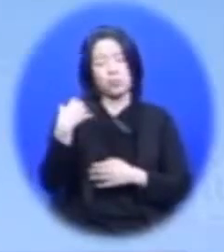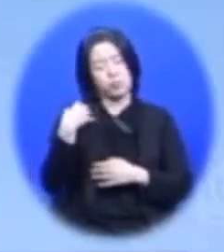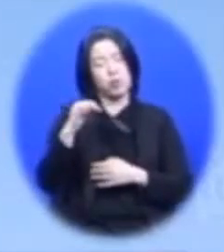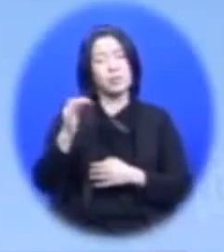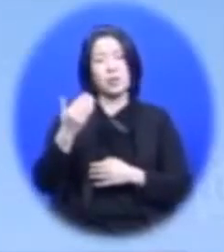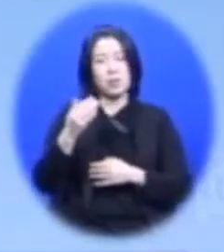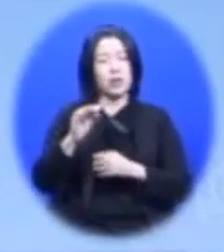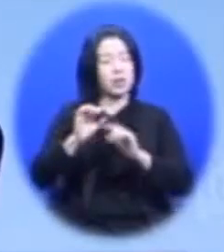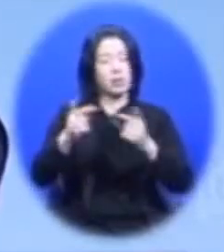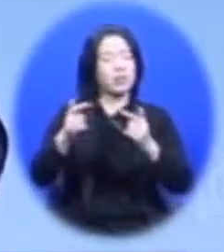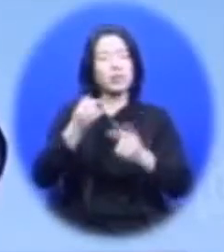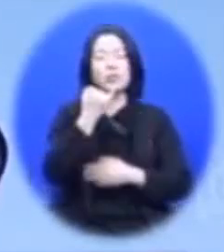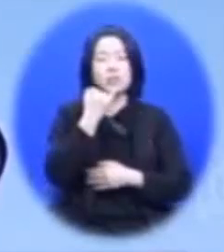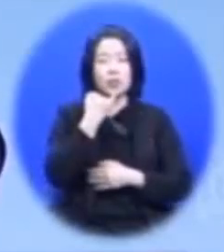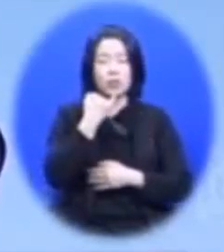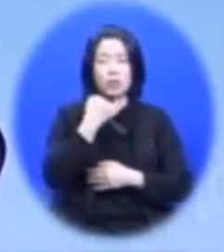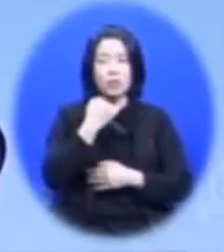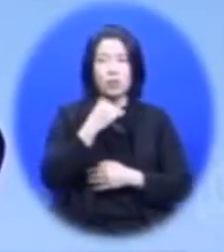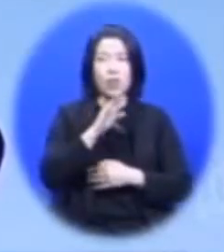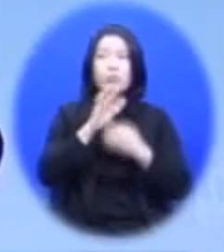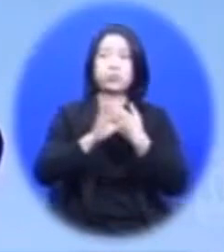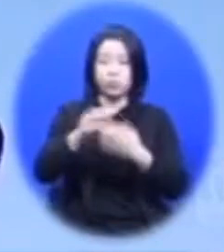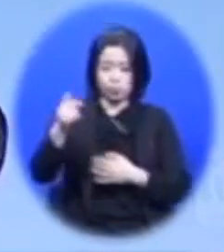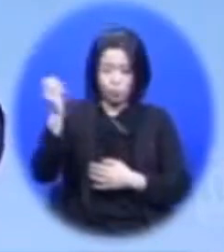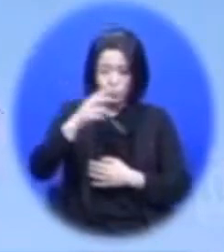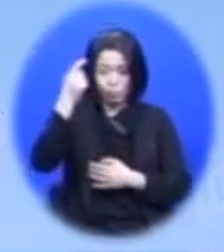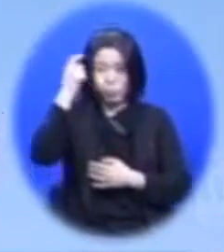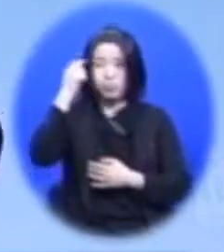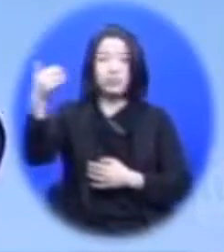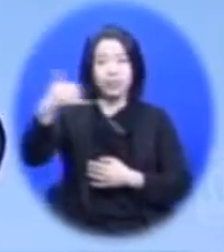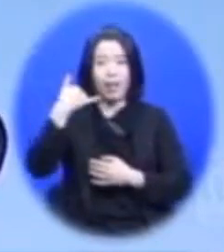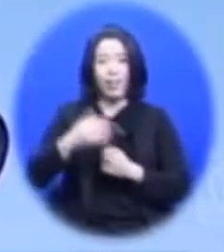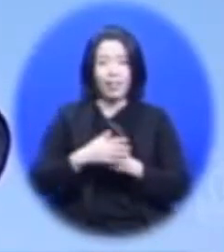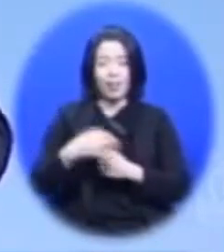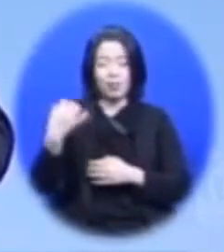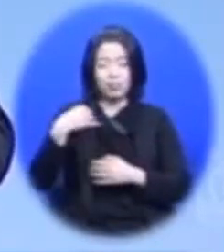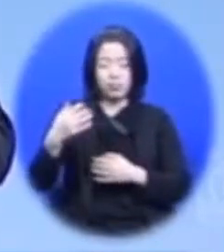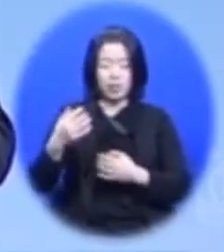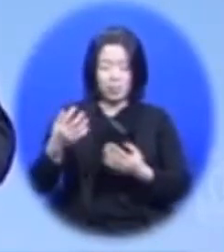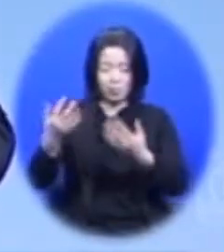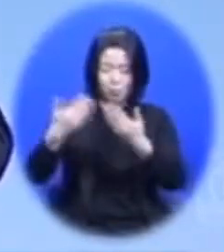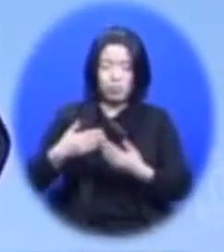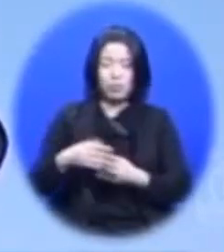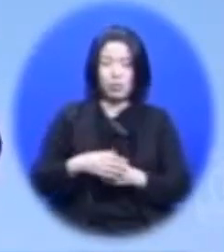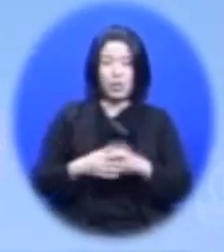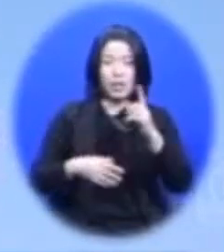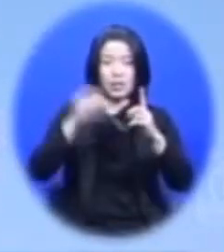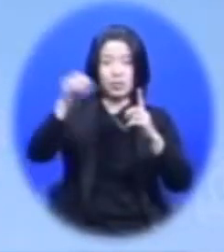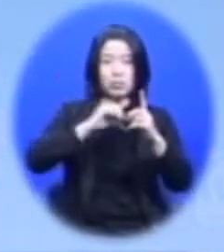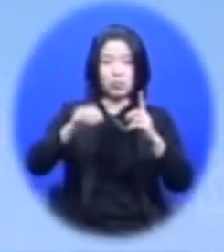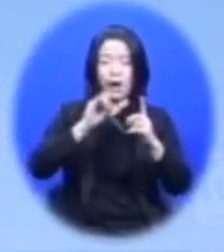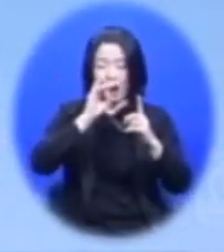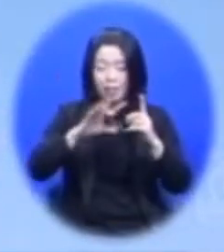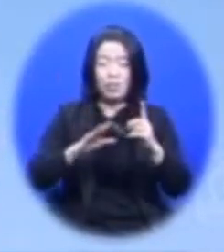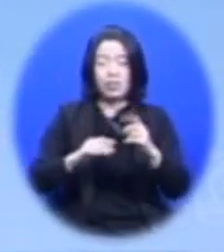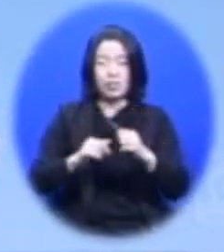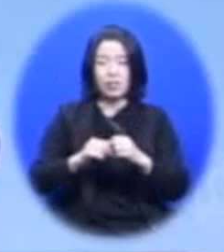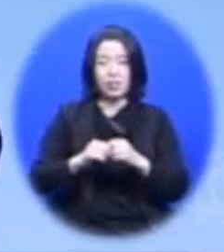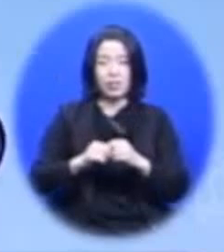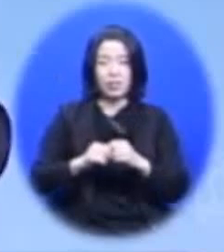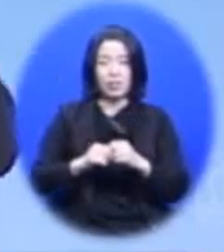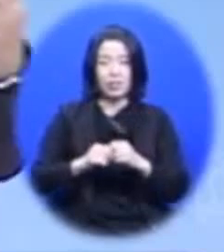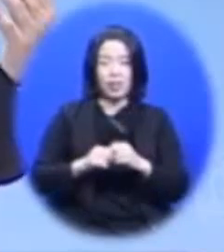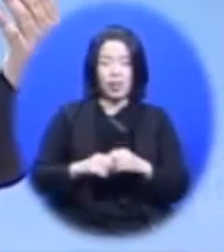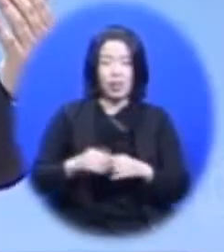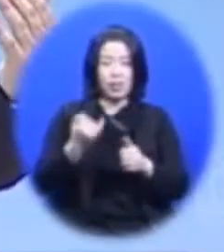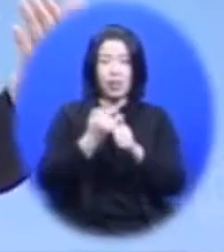됩니다. 그럴 거면 왜 전화했나? 부담만 확 주고 1% 확률도 안 된다는데